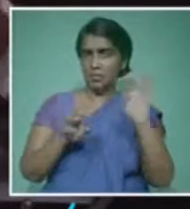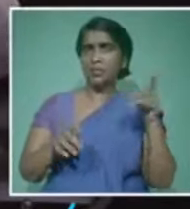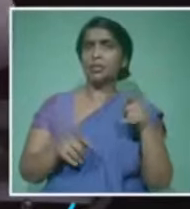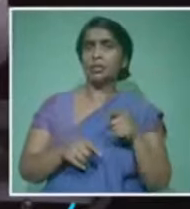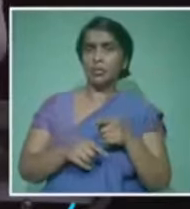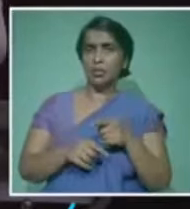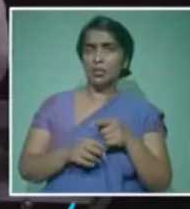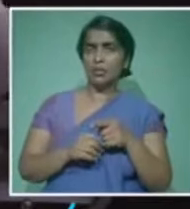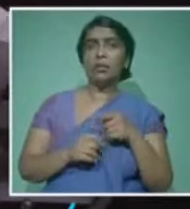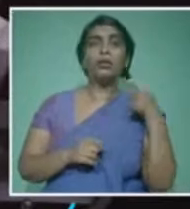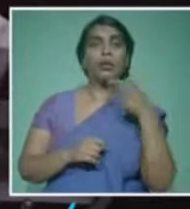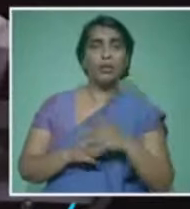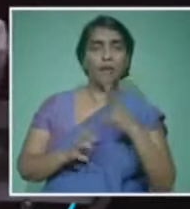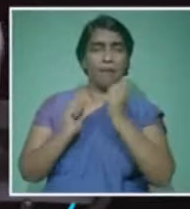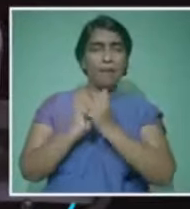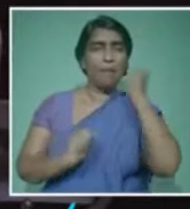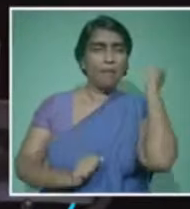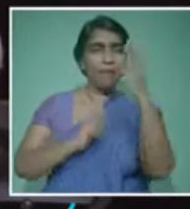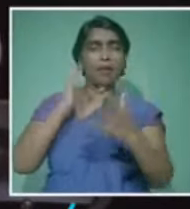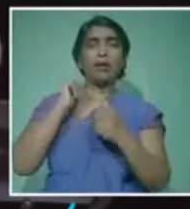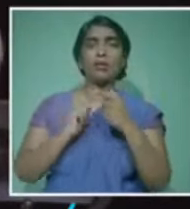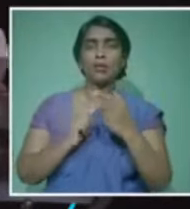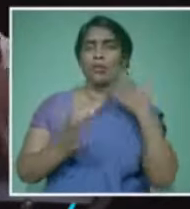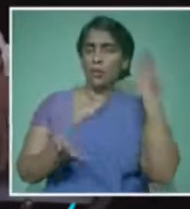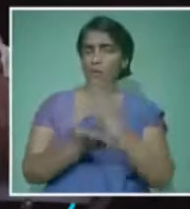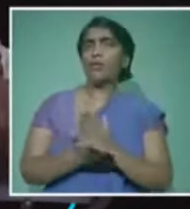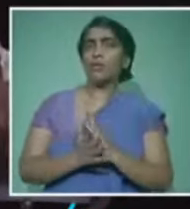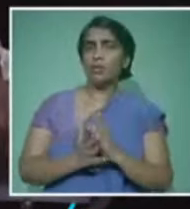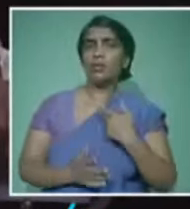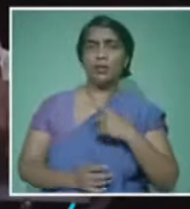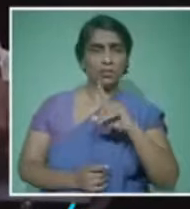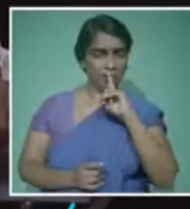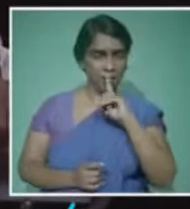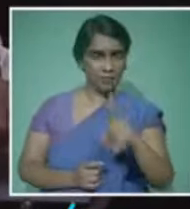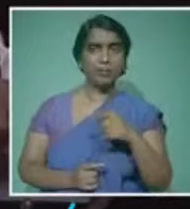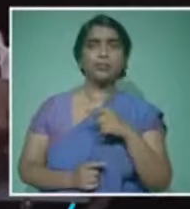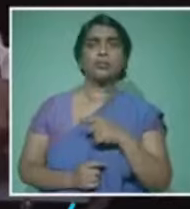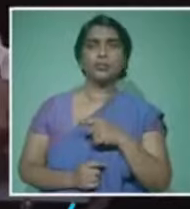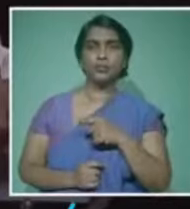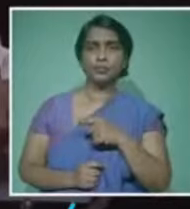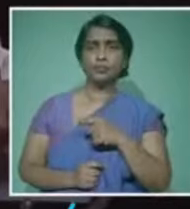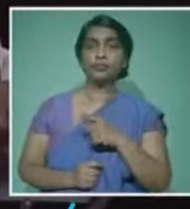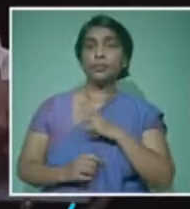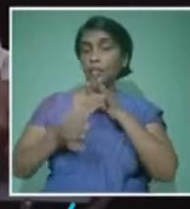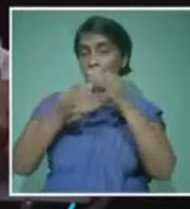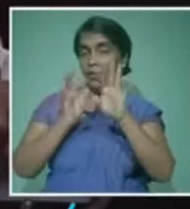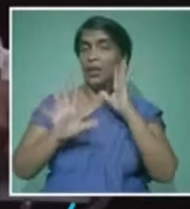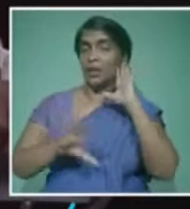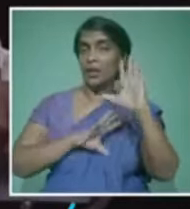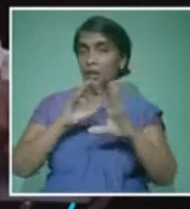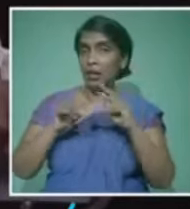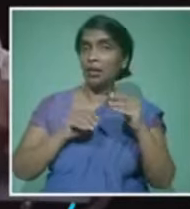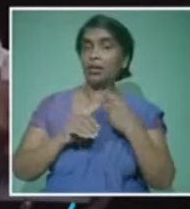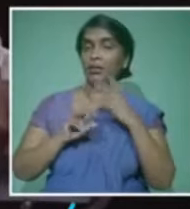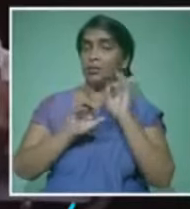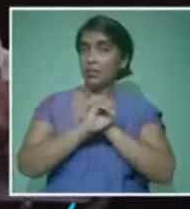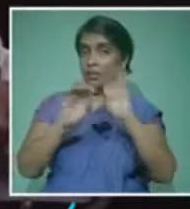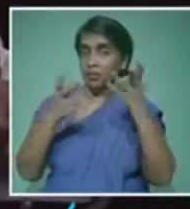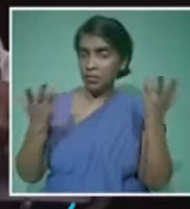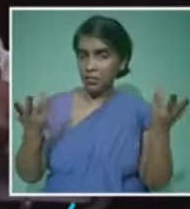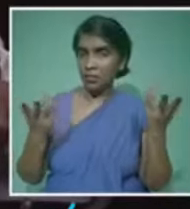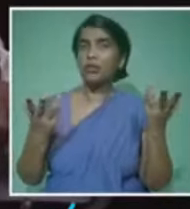හරි මේ ගහන මඩ ගැහිල්ල නැවතීමක් තියෙනවා මං ඉල්ලන ඔබතුමාගෙන් නිවැරදි තොරතුරු පළ නොකිරීම